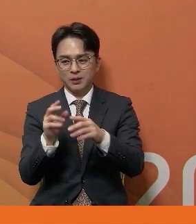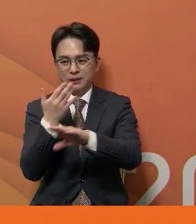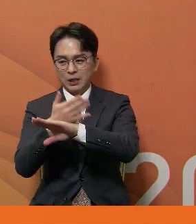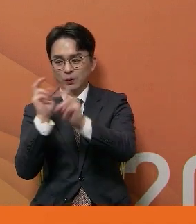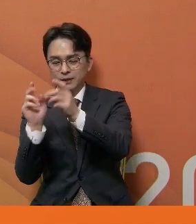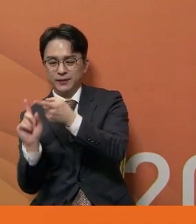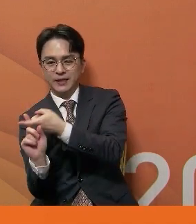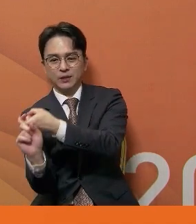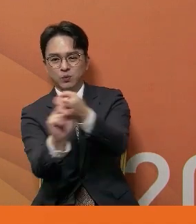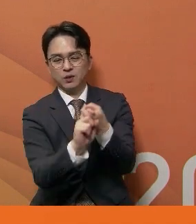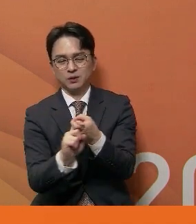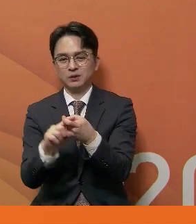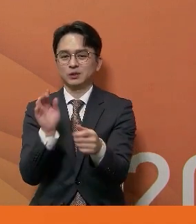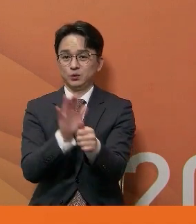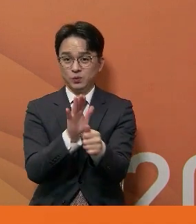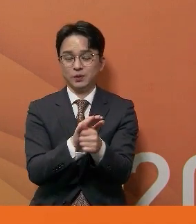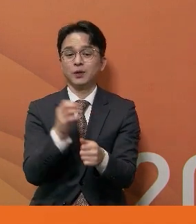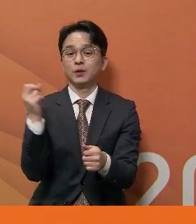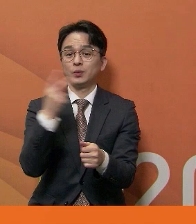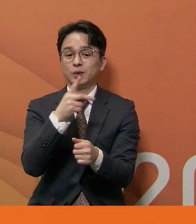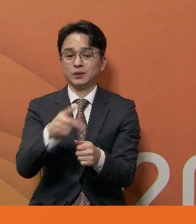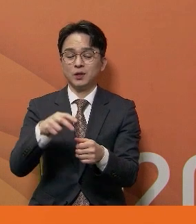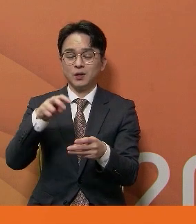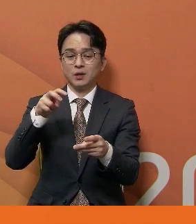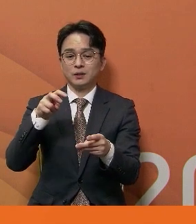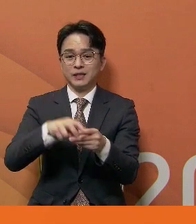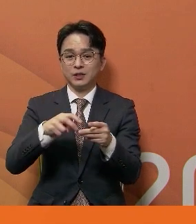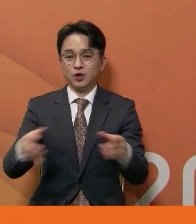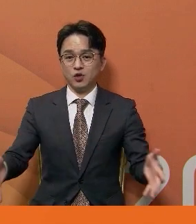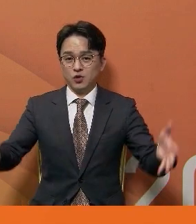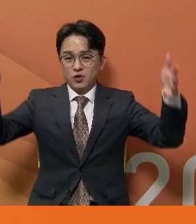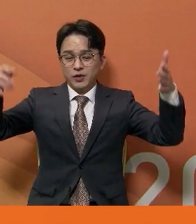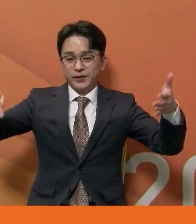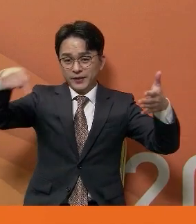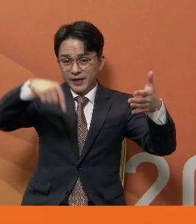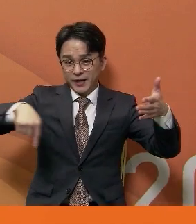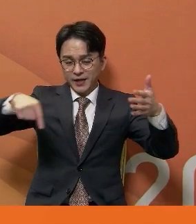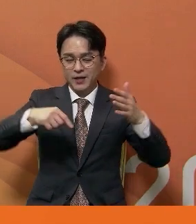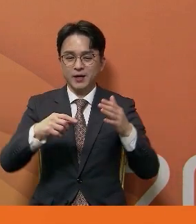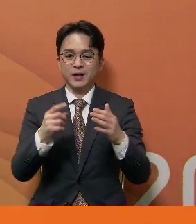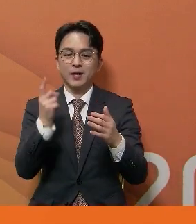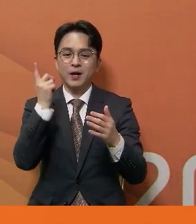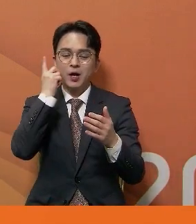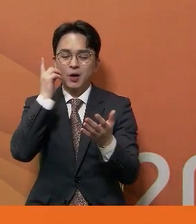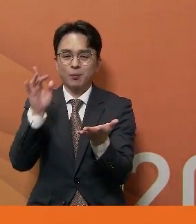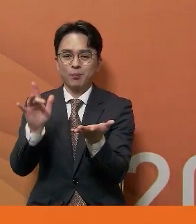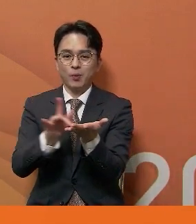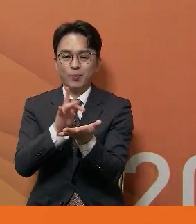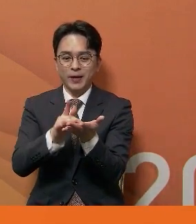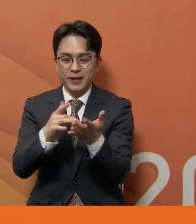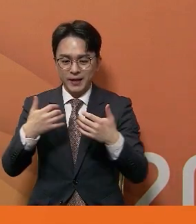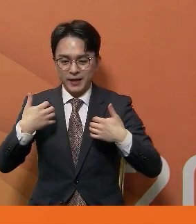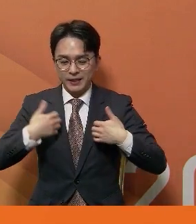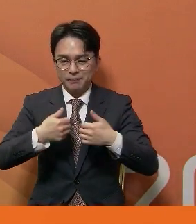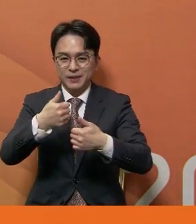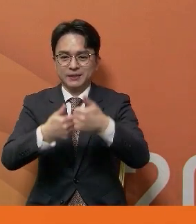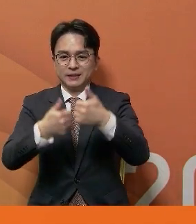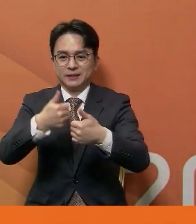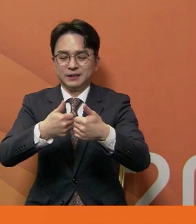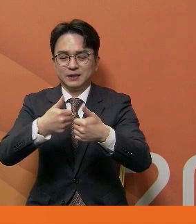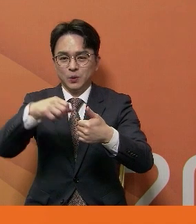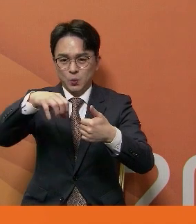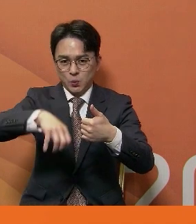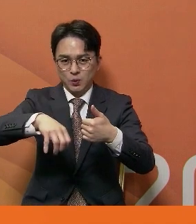될 부분이라고 생각을 합니다 이런 것들이 다 모아졌을 때 우리가 지금 자체제원만으로는 콘텐츠를